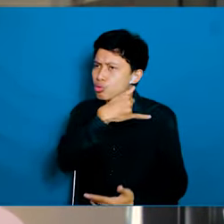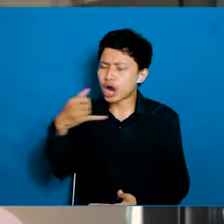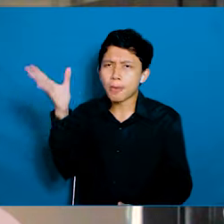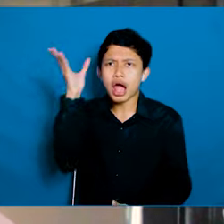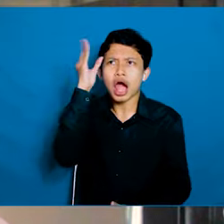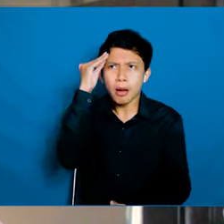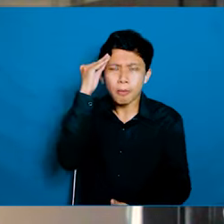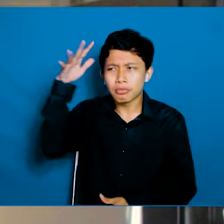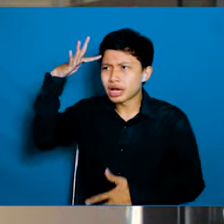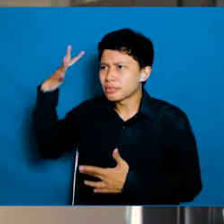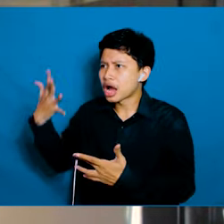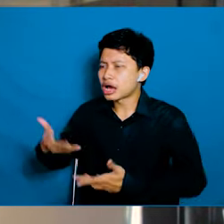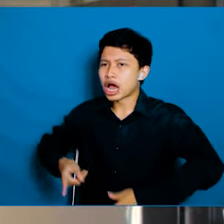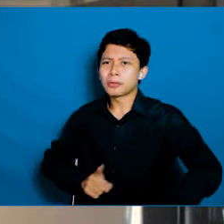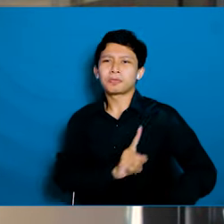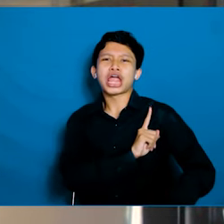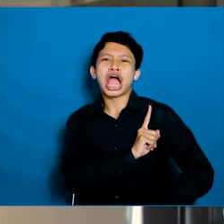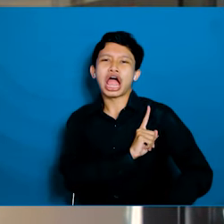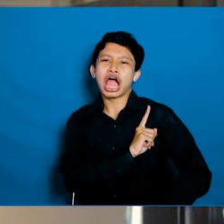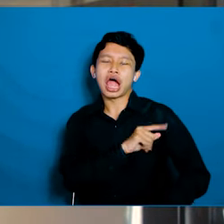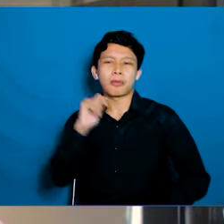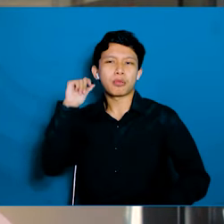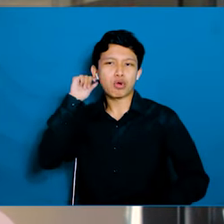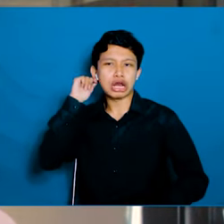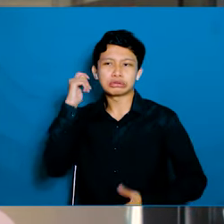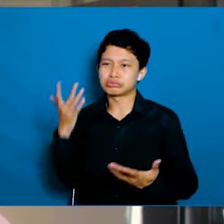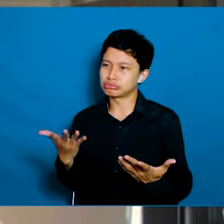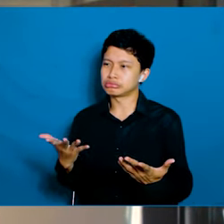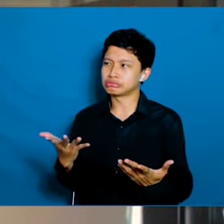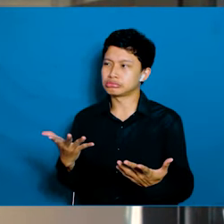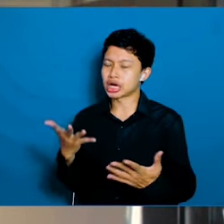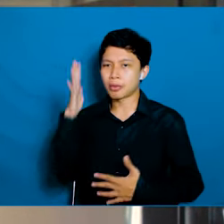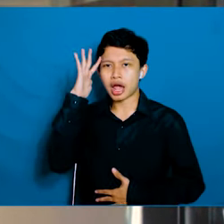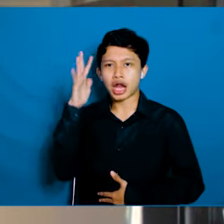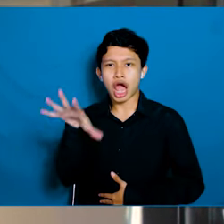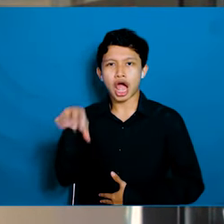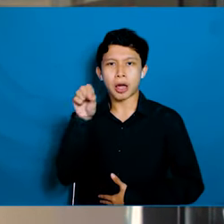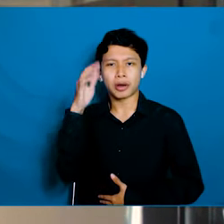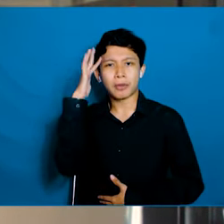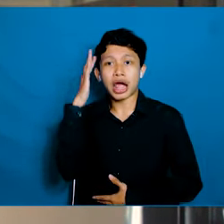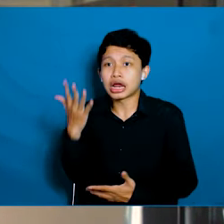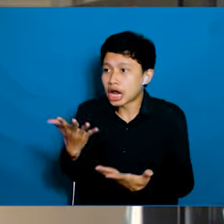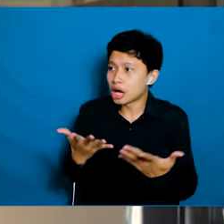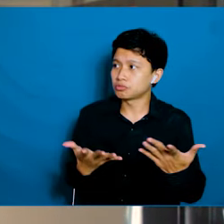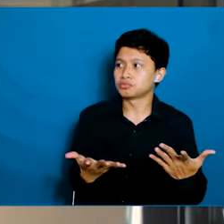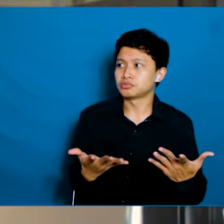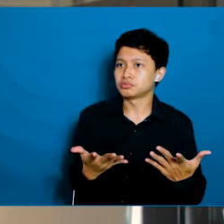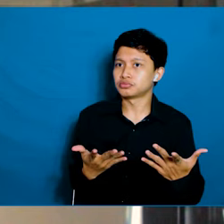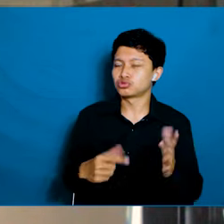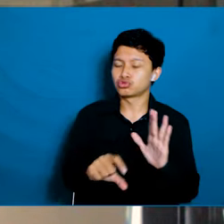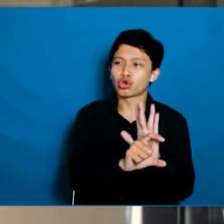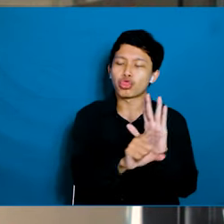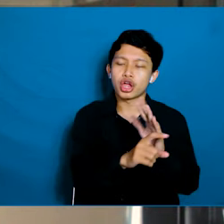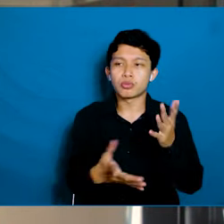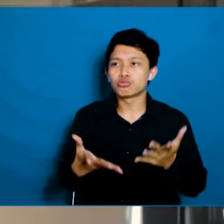dengan bagaimana hak perempuan siang yang ini ya, apa namanya, yang